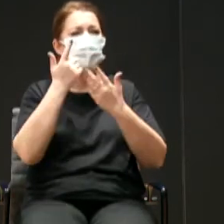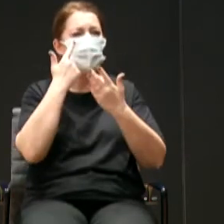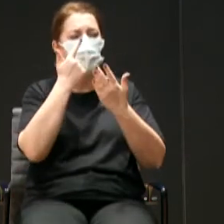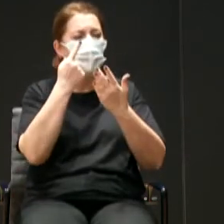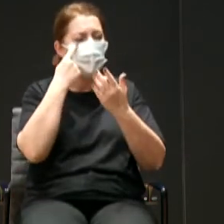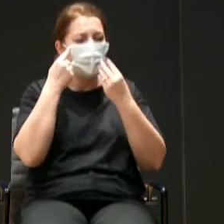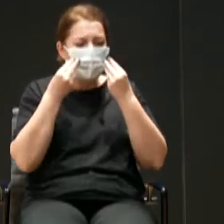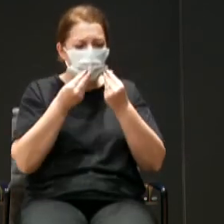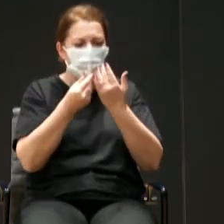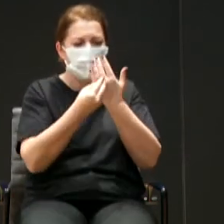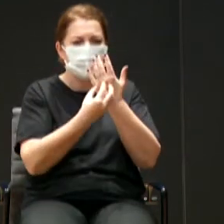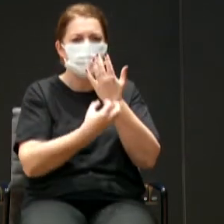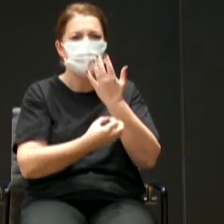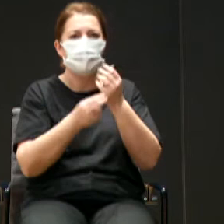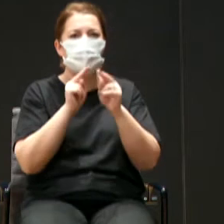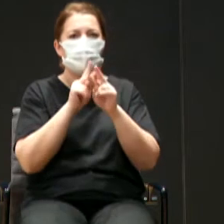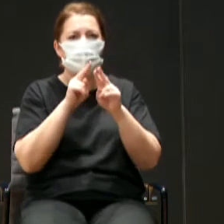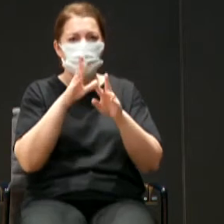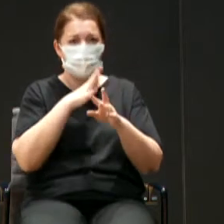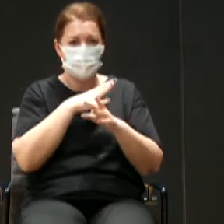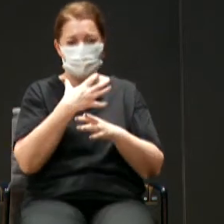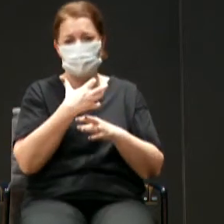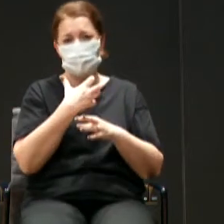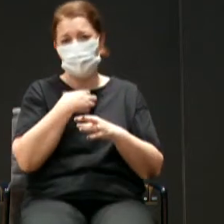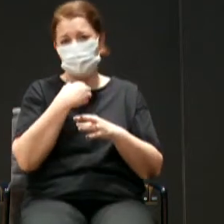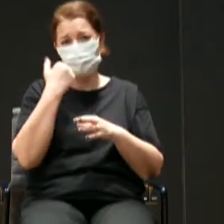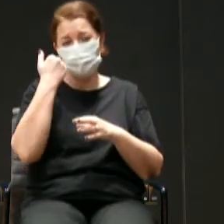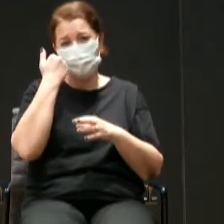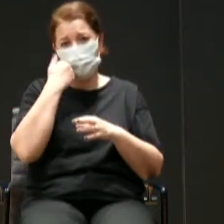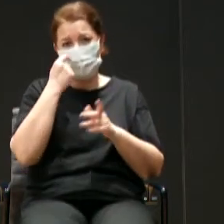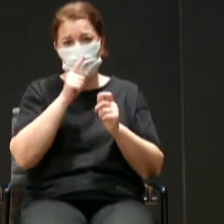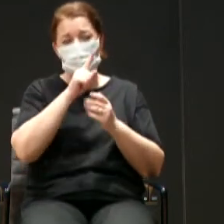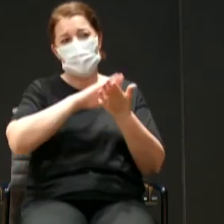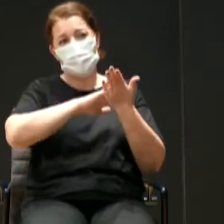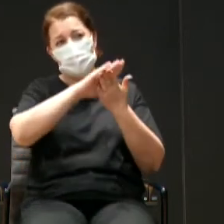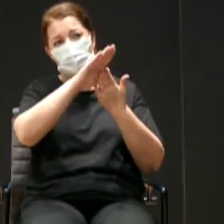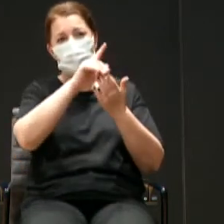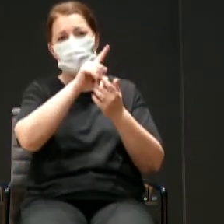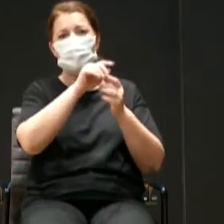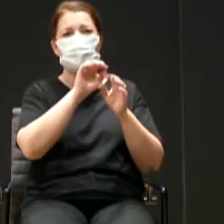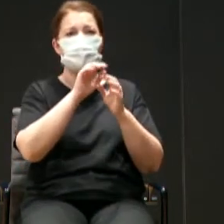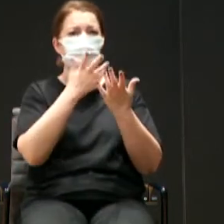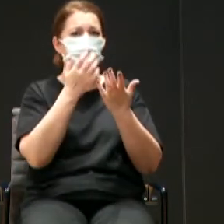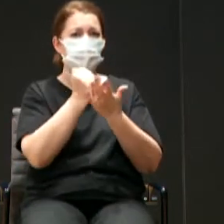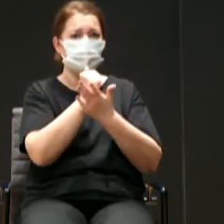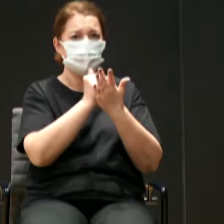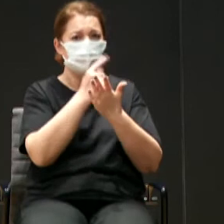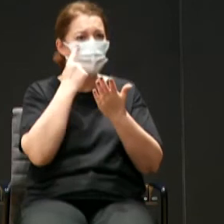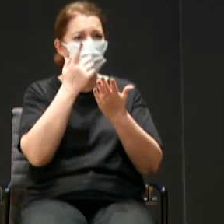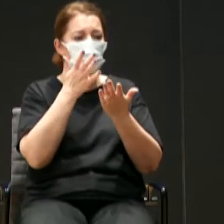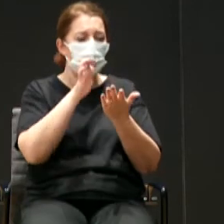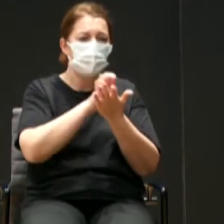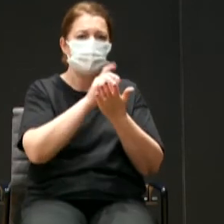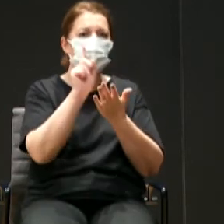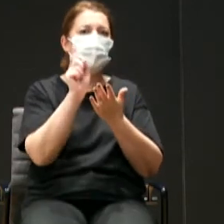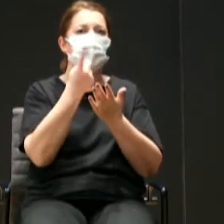çürümüş. Ne yapacak? Kendimizi mi kandıracağız? Duvardaki peyzajı aktif olmayan yeşil alan, yani üzerine basılamayan yeşil